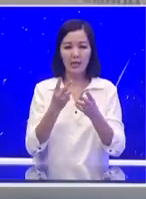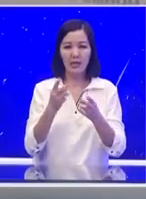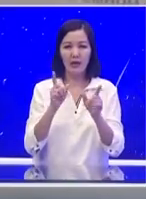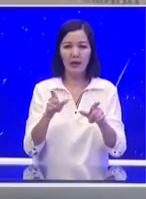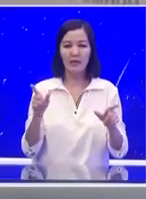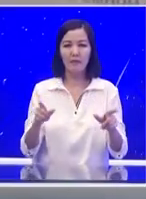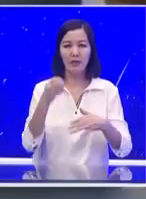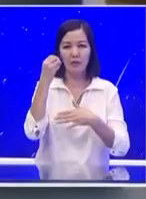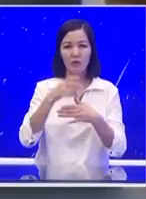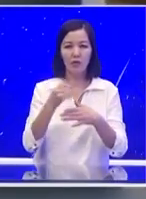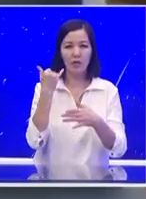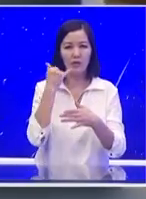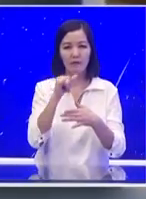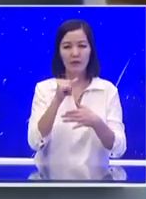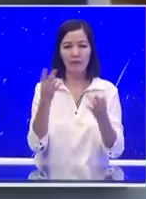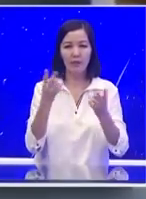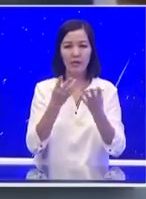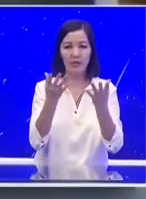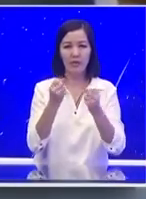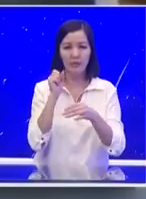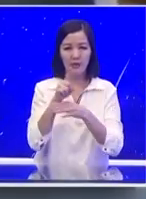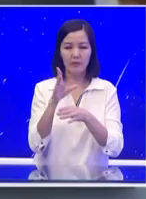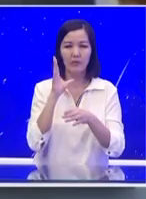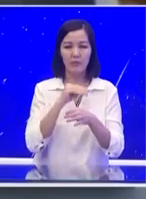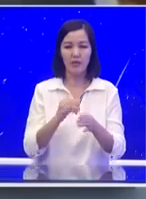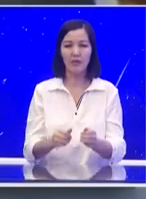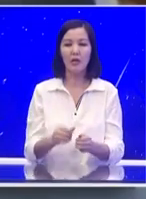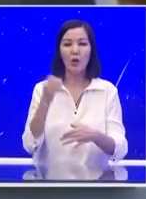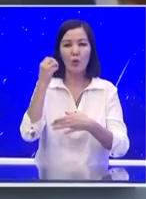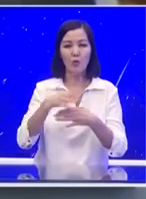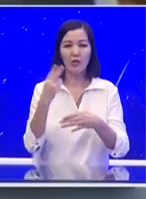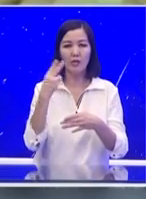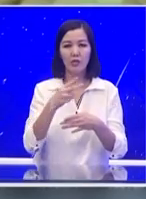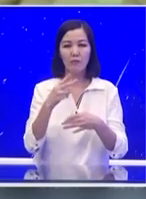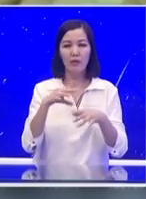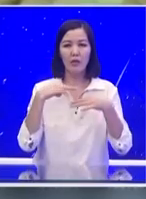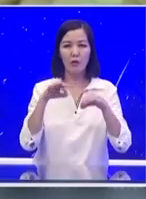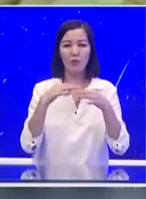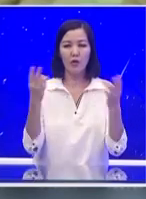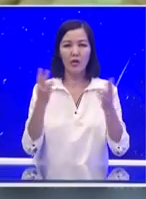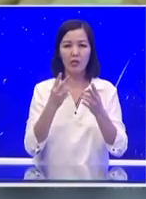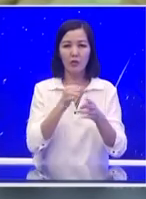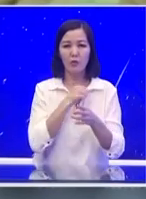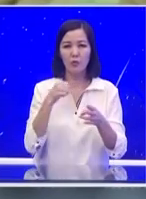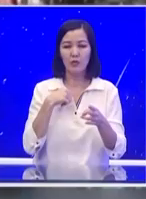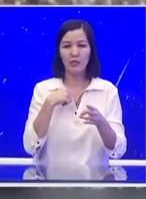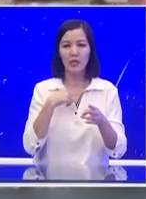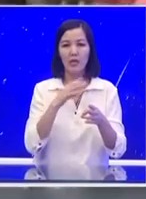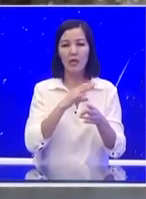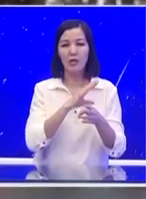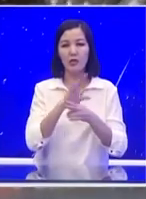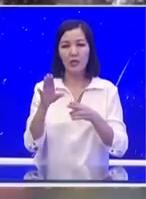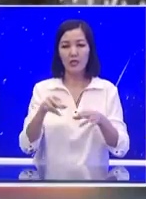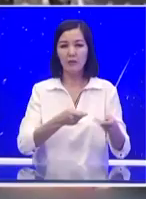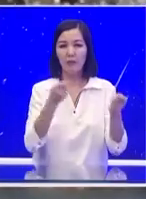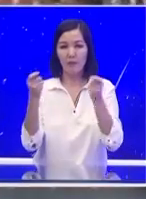мұндағы кол орталыққа хабарласып, керек затына тапсырыс бере алады. Орталықта 22 көлік қажетті заттарды мұқтаждарға жеткізеді. Олар